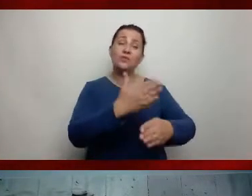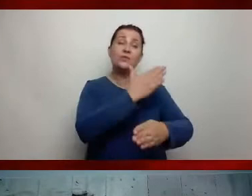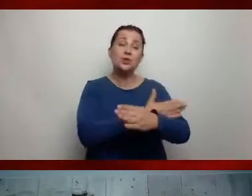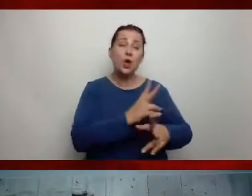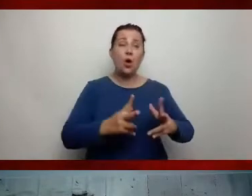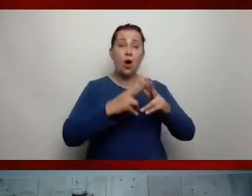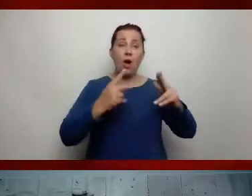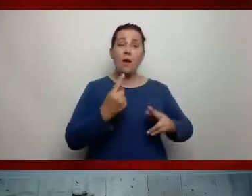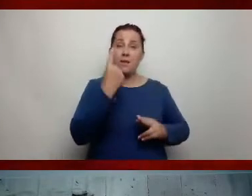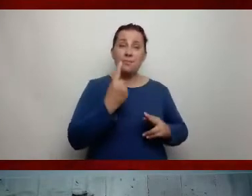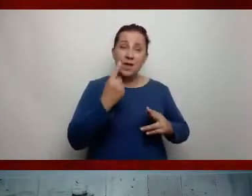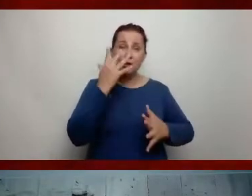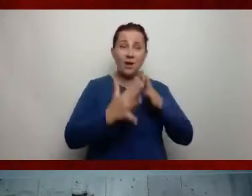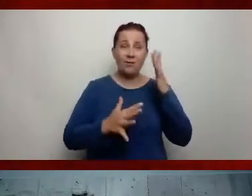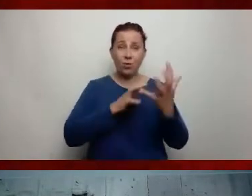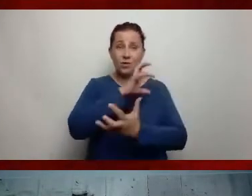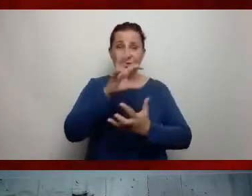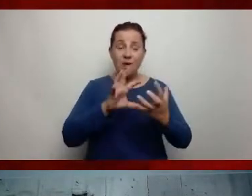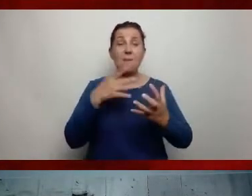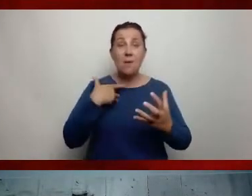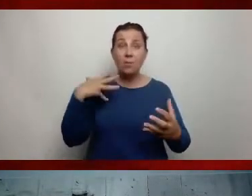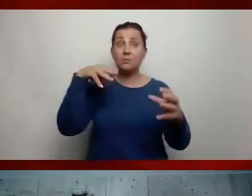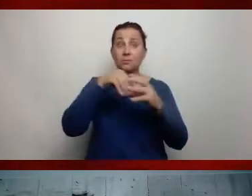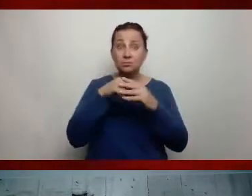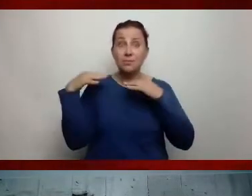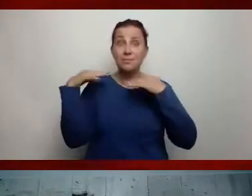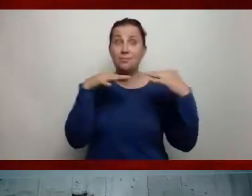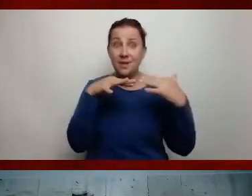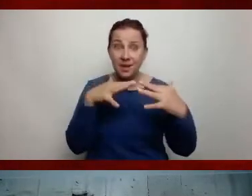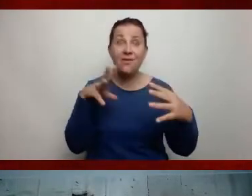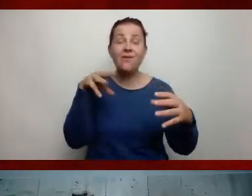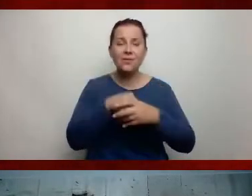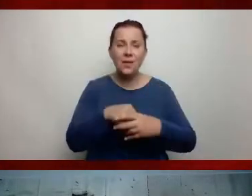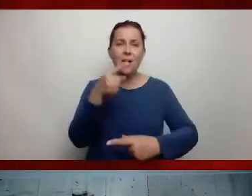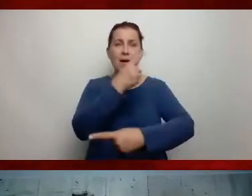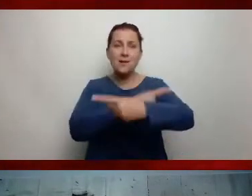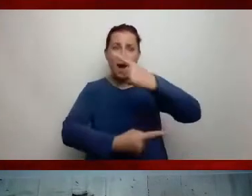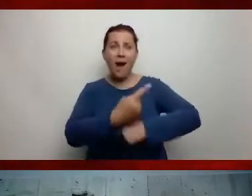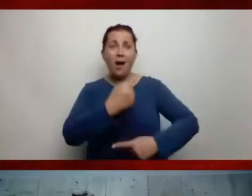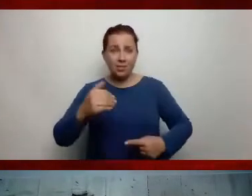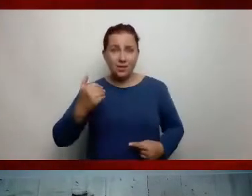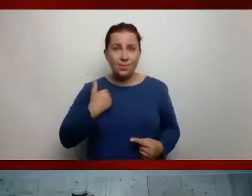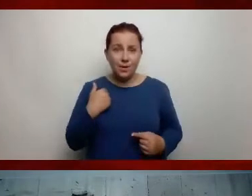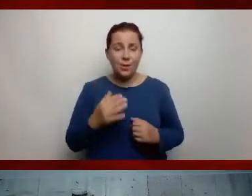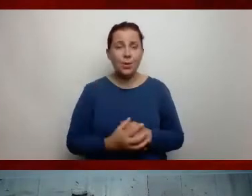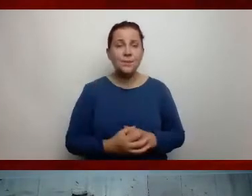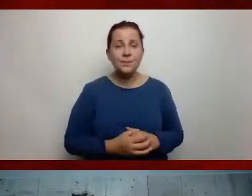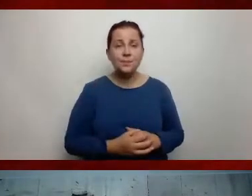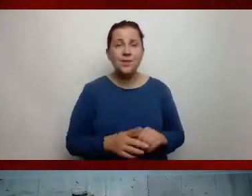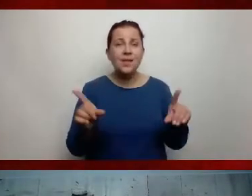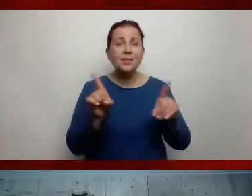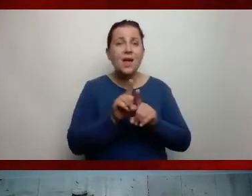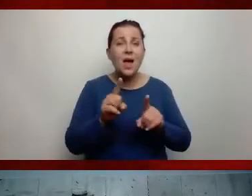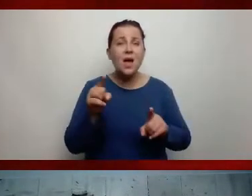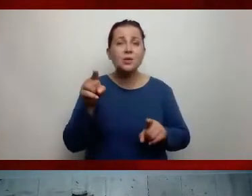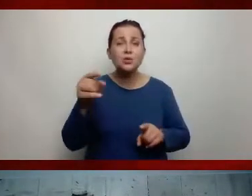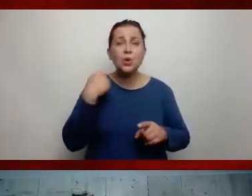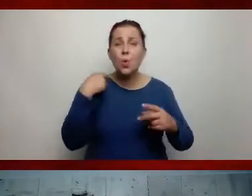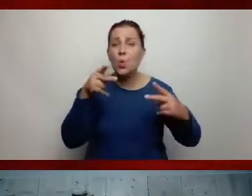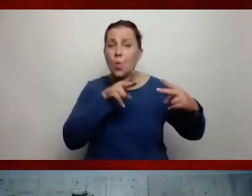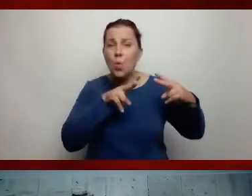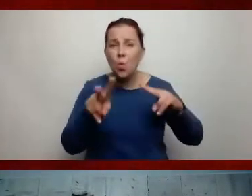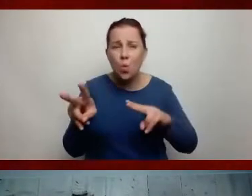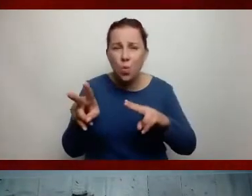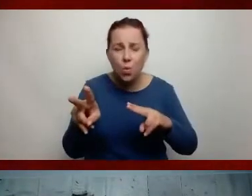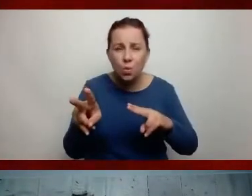wojny, biorąc udział w jednej z bitew, w której został ranny, poza tym sam fakt, że brał udział, tutaj oczywiście wszystko